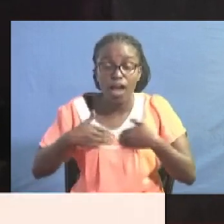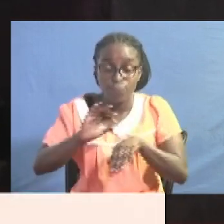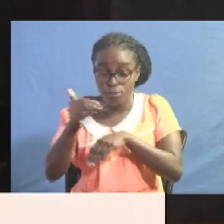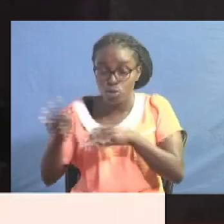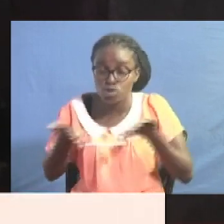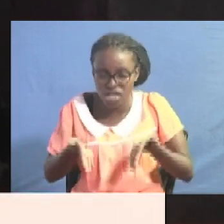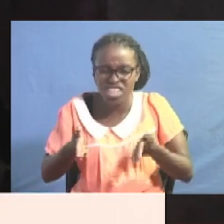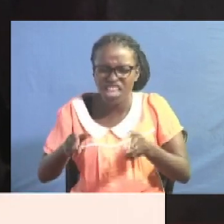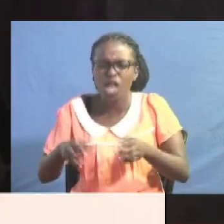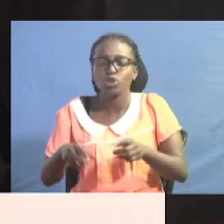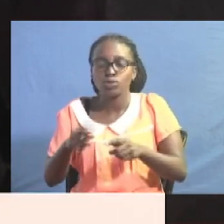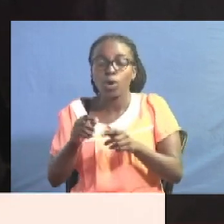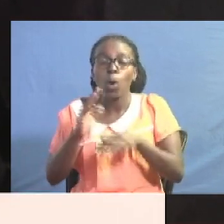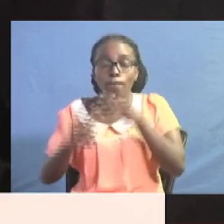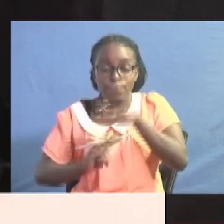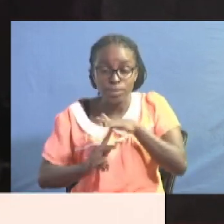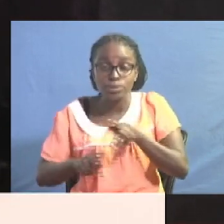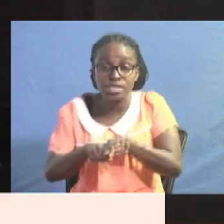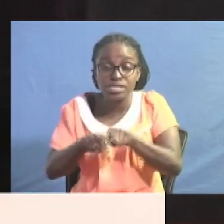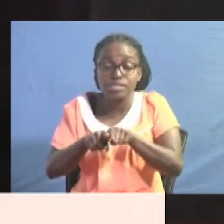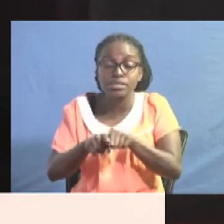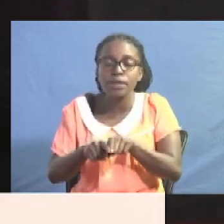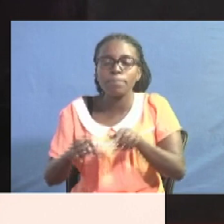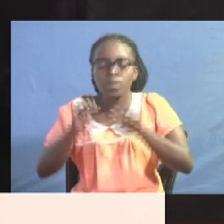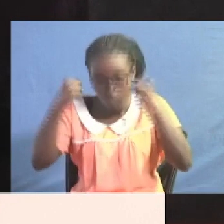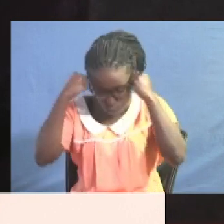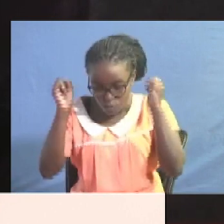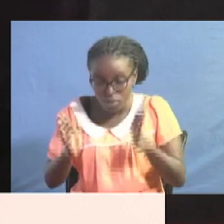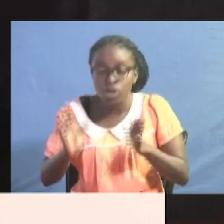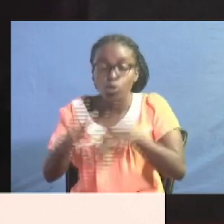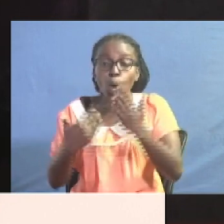kuhakikisha usalama wa wanafunzi wote. Natalie Kioko, Runinga ya KU.